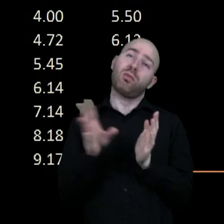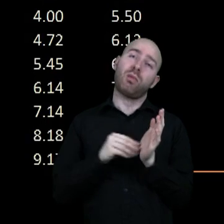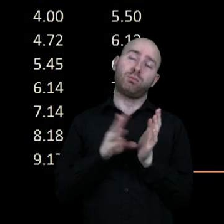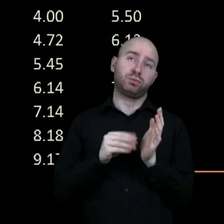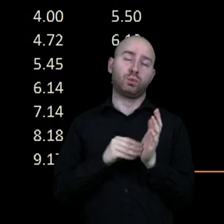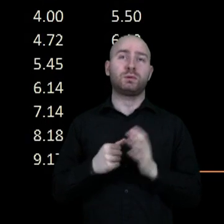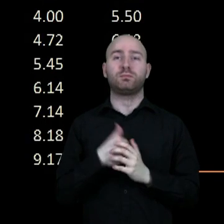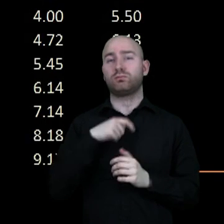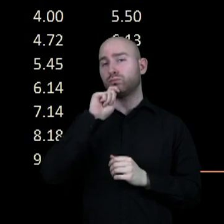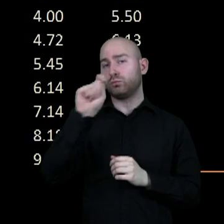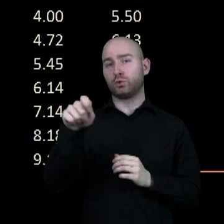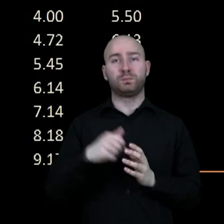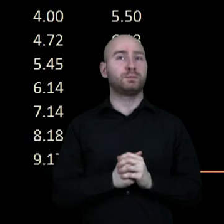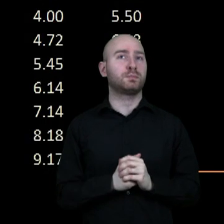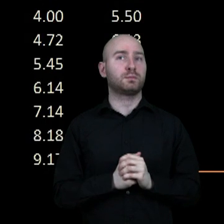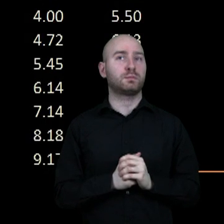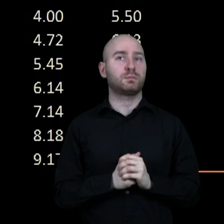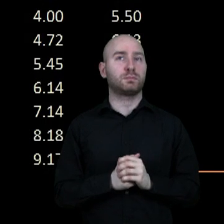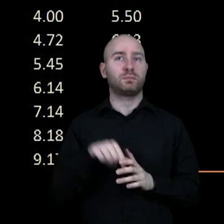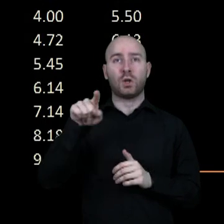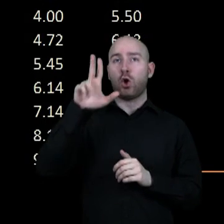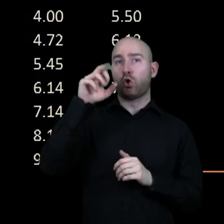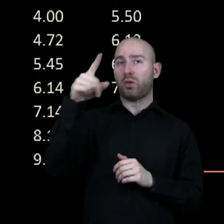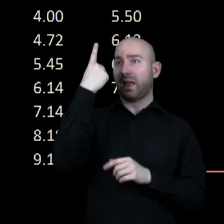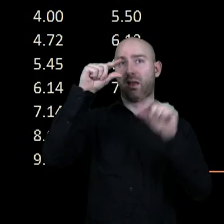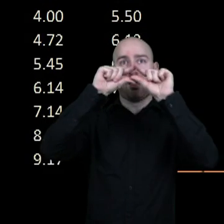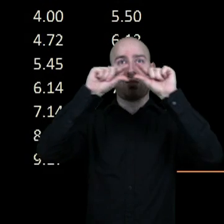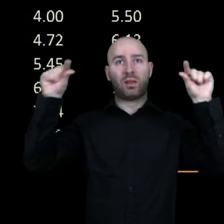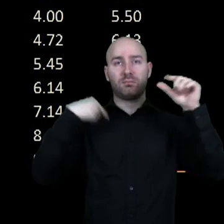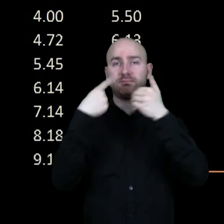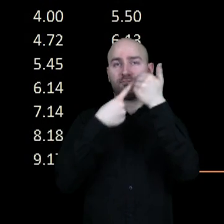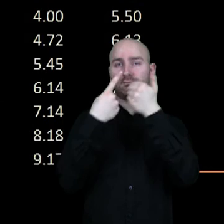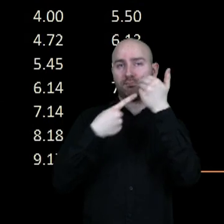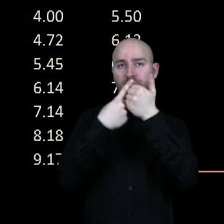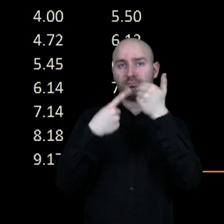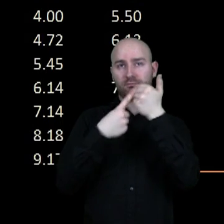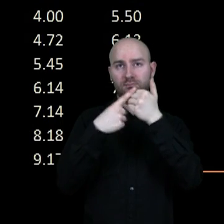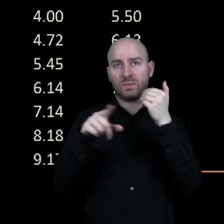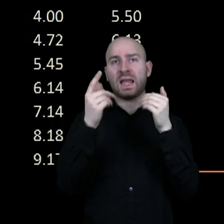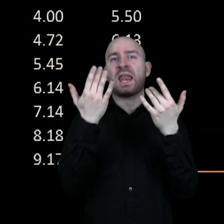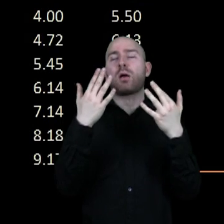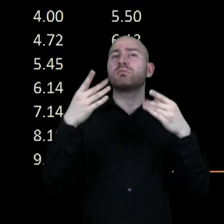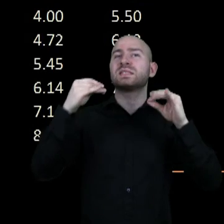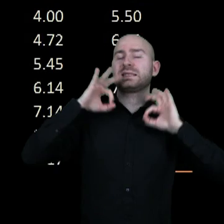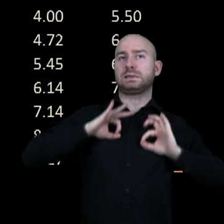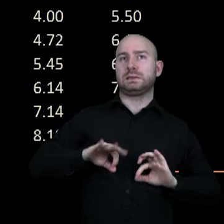A więc na przykład. Tu także mówimy o wartościach w przeliczeniu na linijkę kodu.